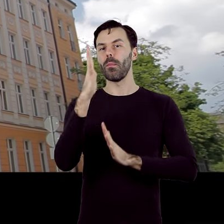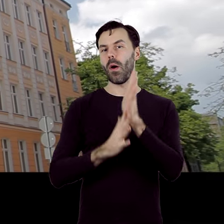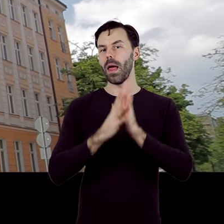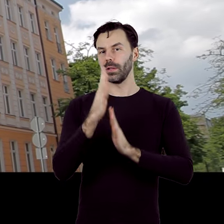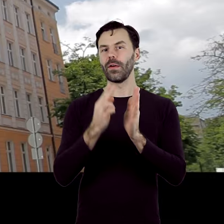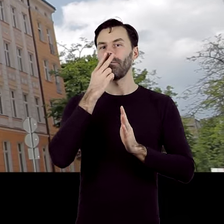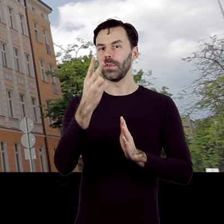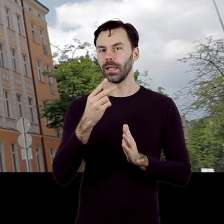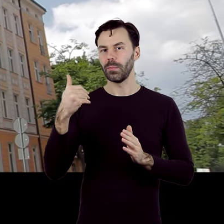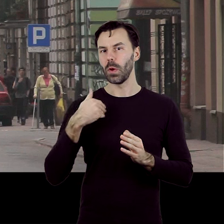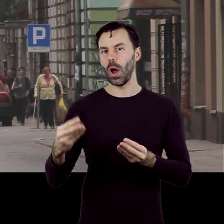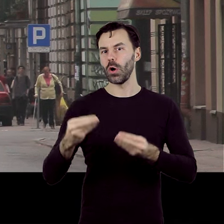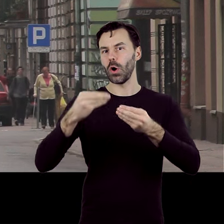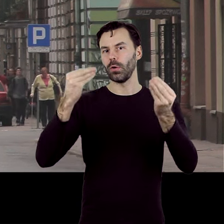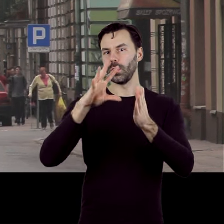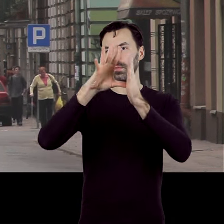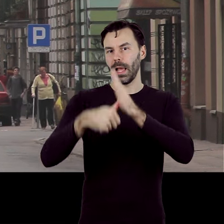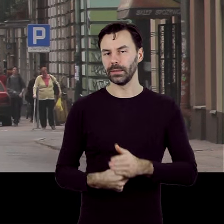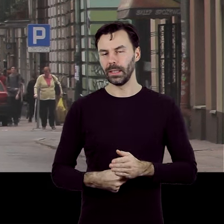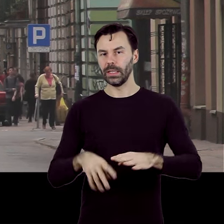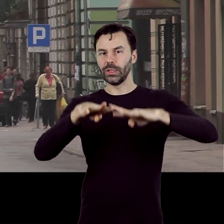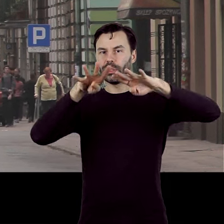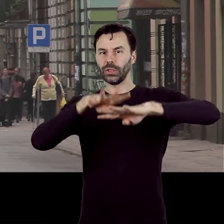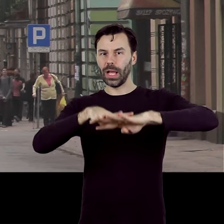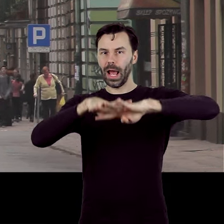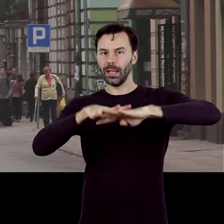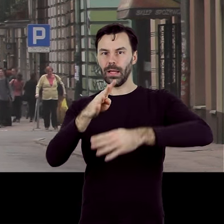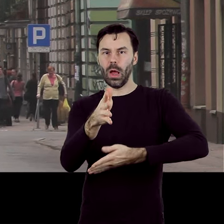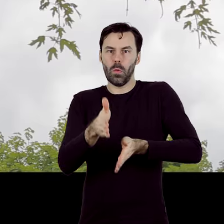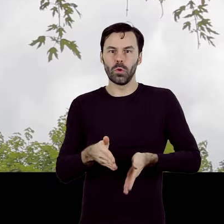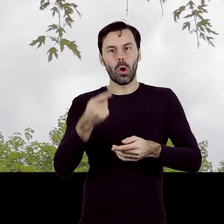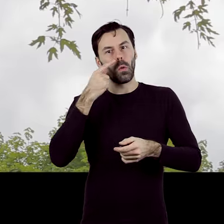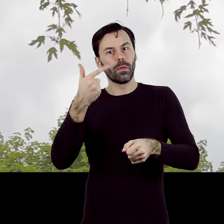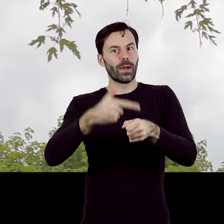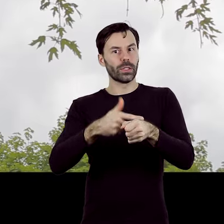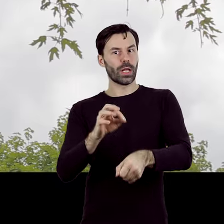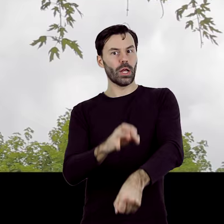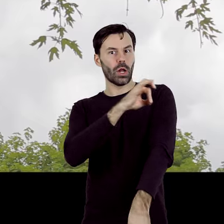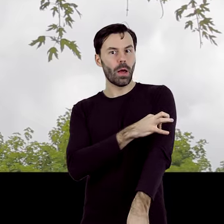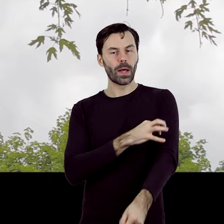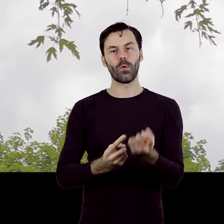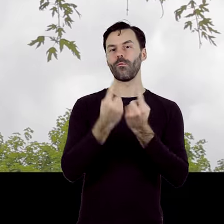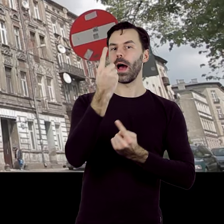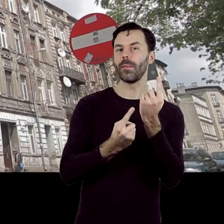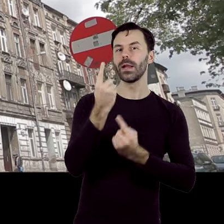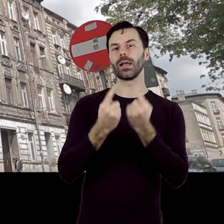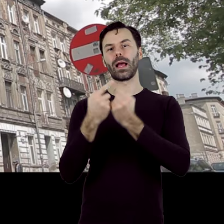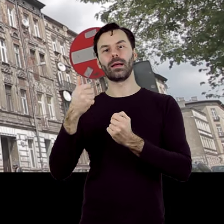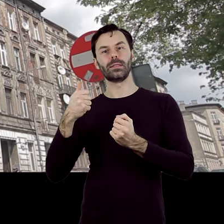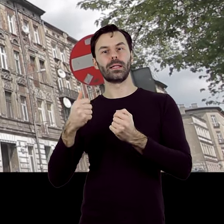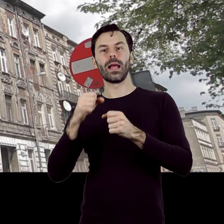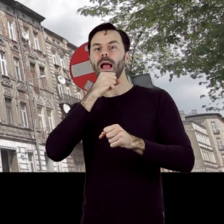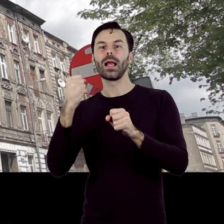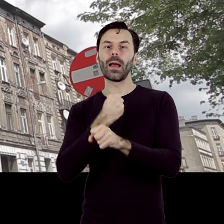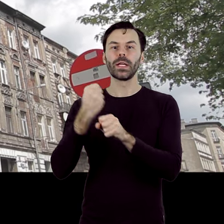tego rozwoju. Siatka ulic o długości ponad 20 km, gmachy fabryczne, trzypiętrowe kamienice w liczbie